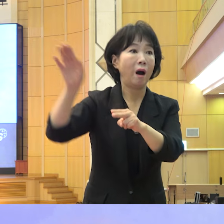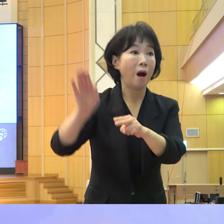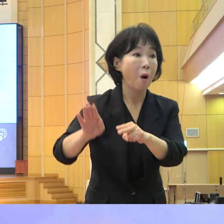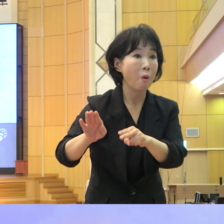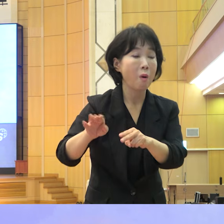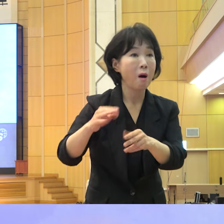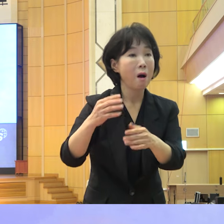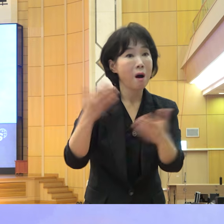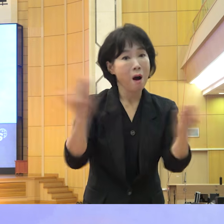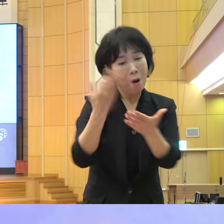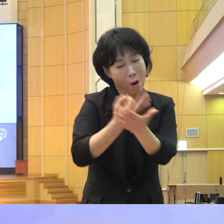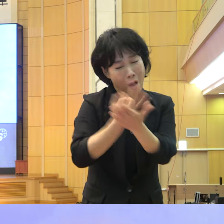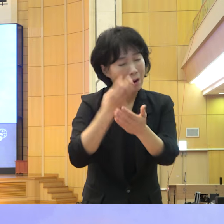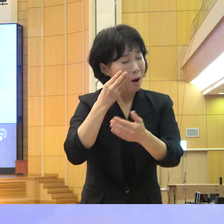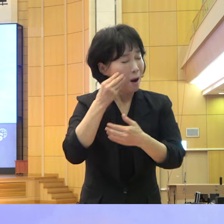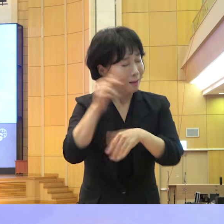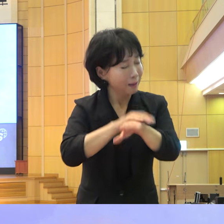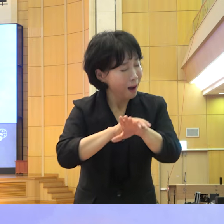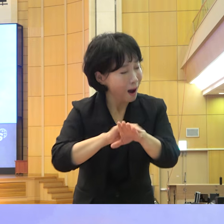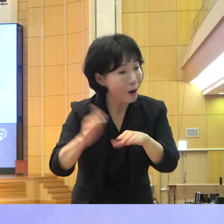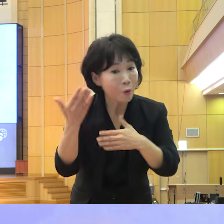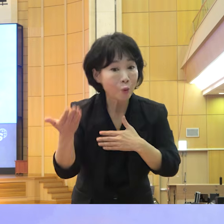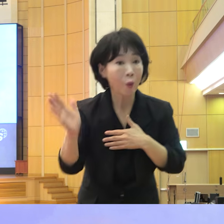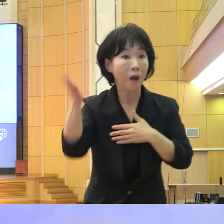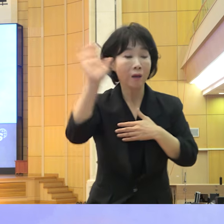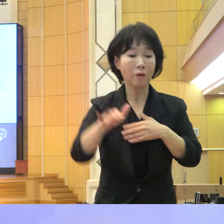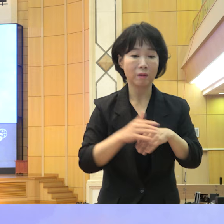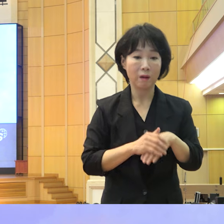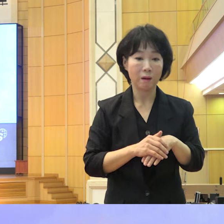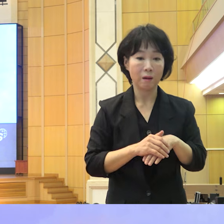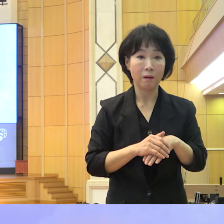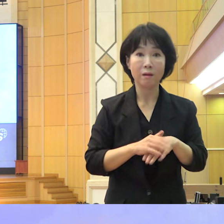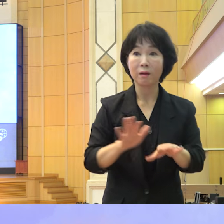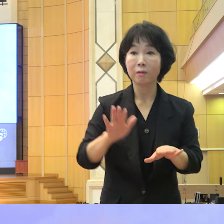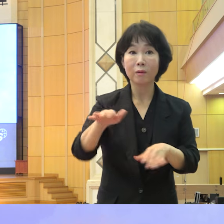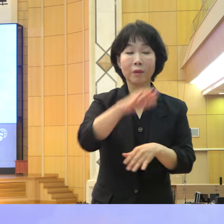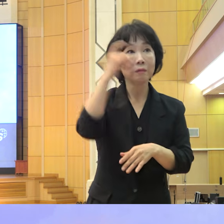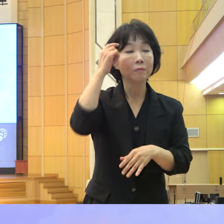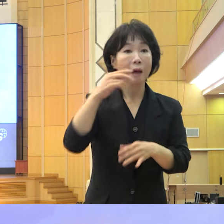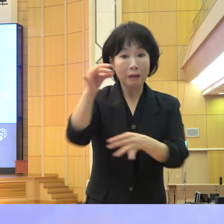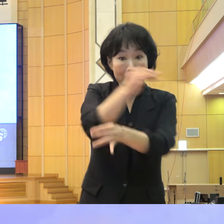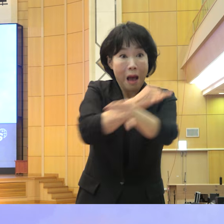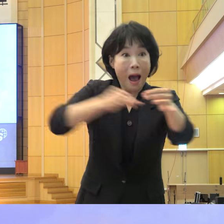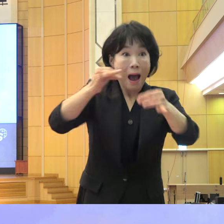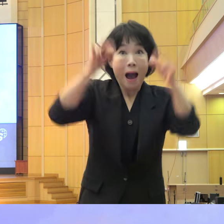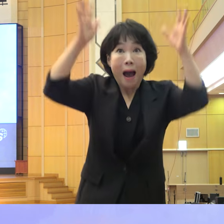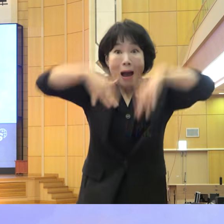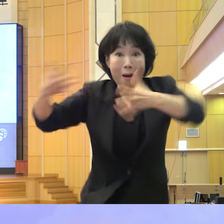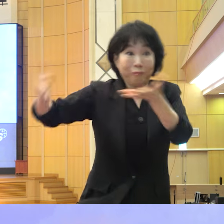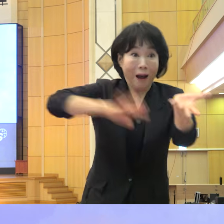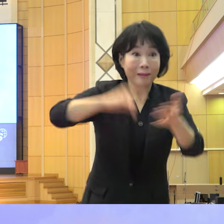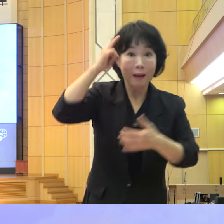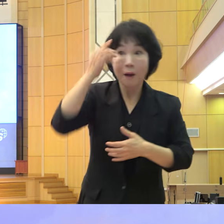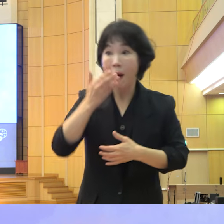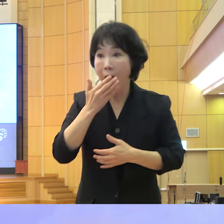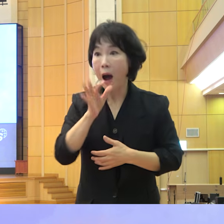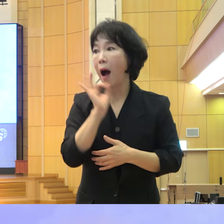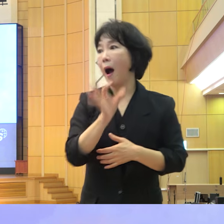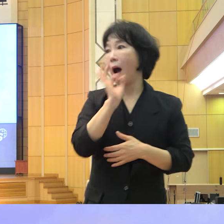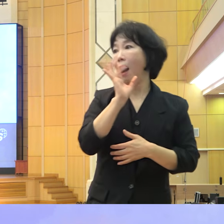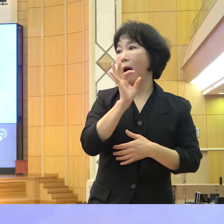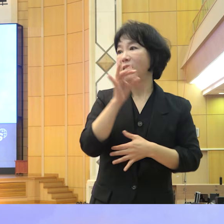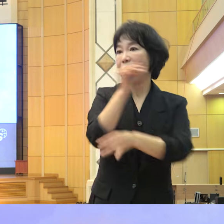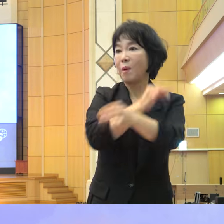사업은 잘 되는데 누가 삼풍백화점이 무너질 거라고 꿈에나 생각했겠어요?